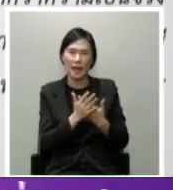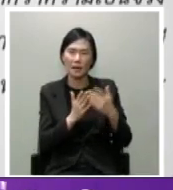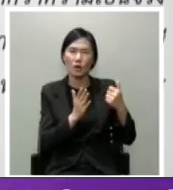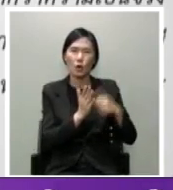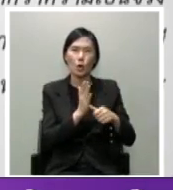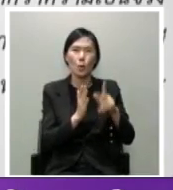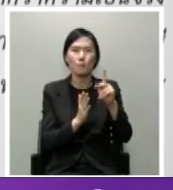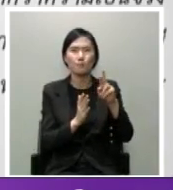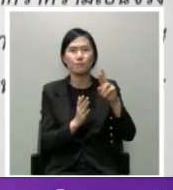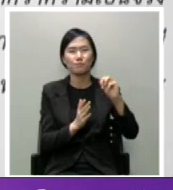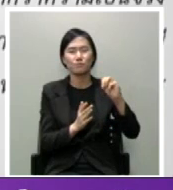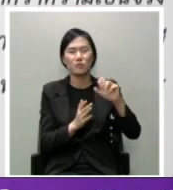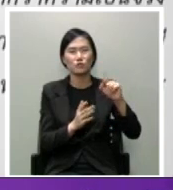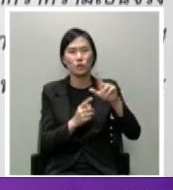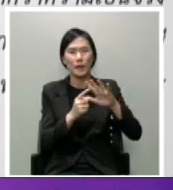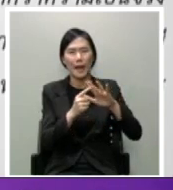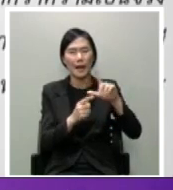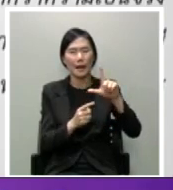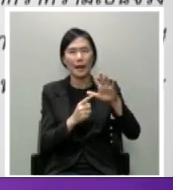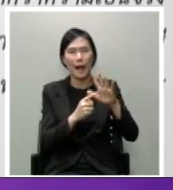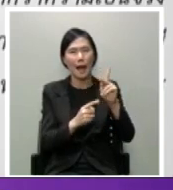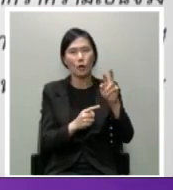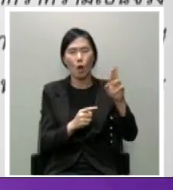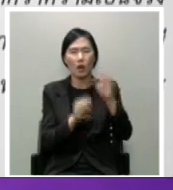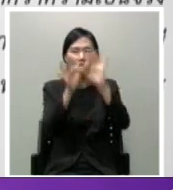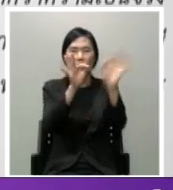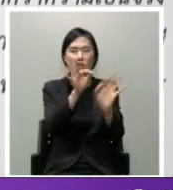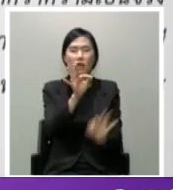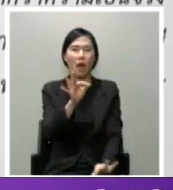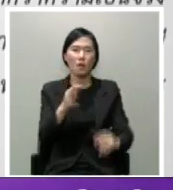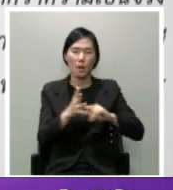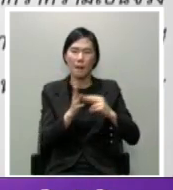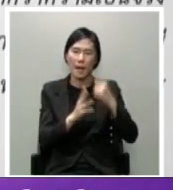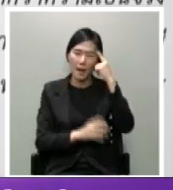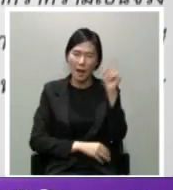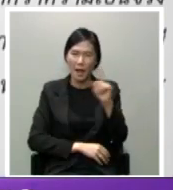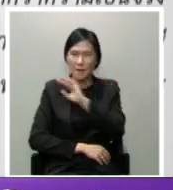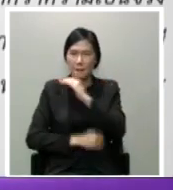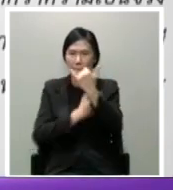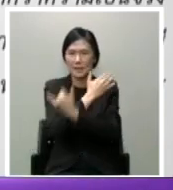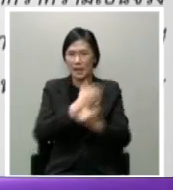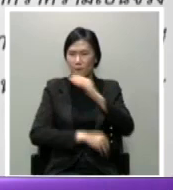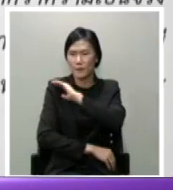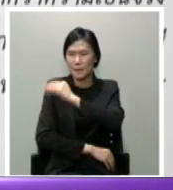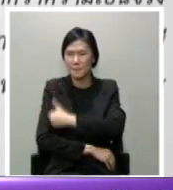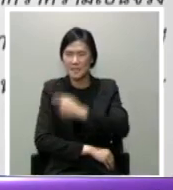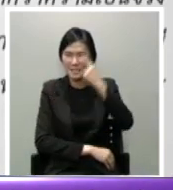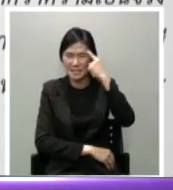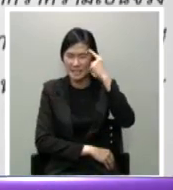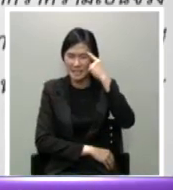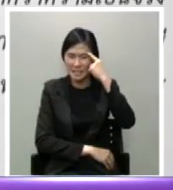ากรตามที่เขาแจ้งแล้วก็ยาวเหยียดนั่นแปลว่าฟิลิปปินส์ยังเอาเรื่องและเขาถือ